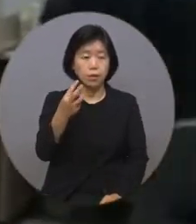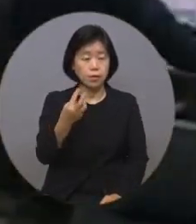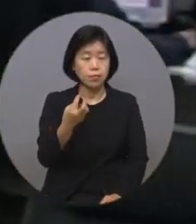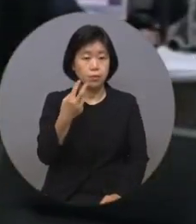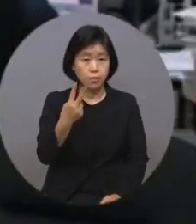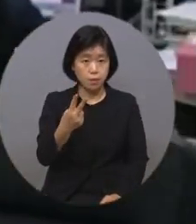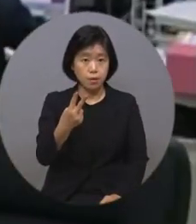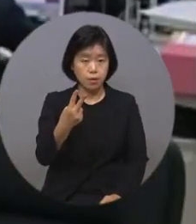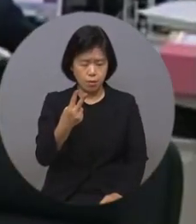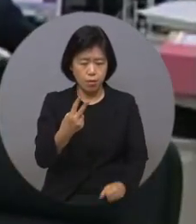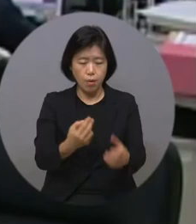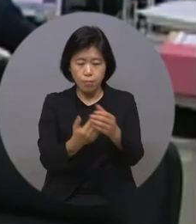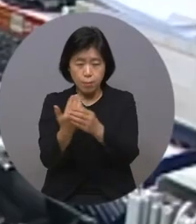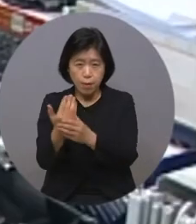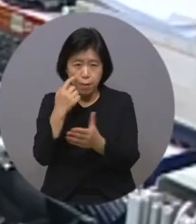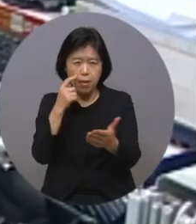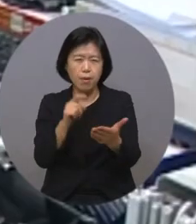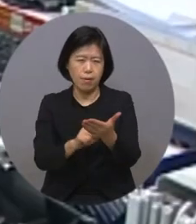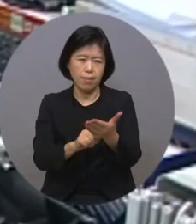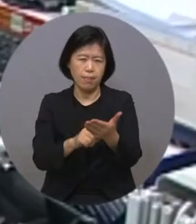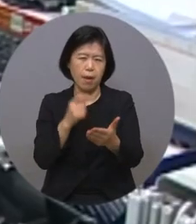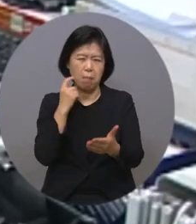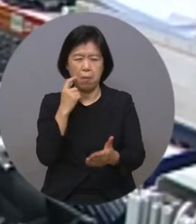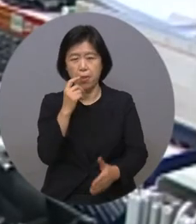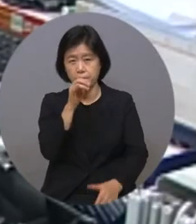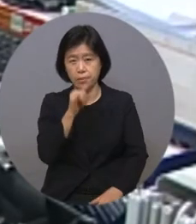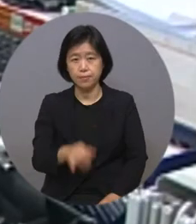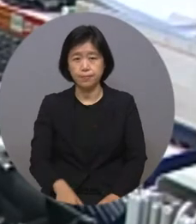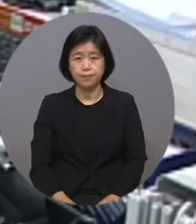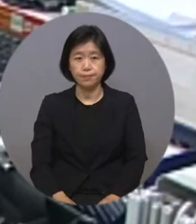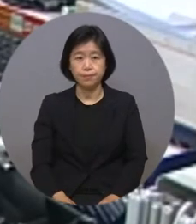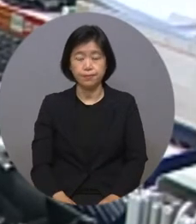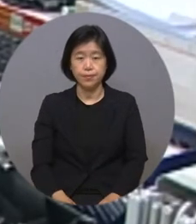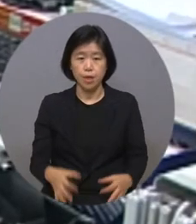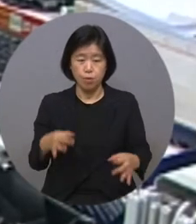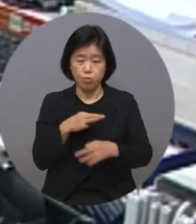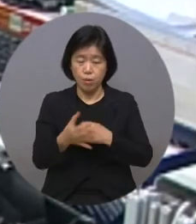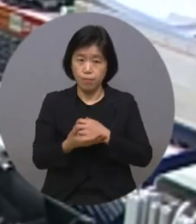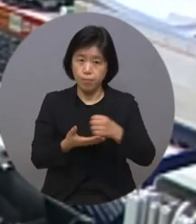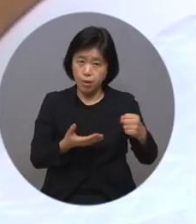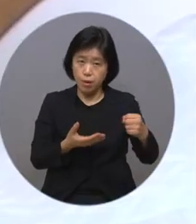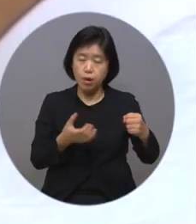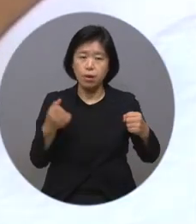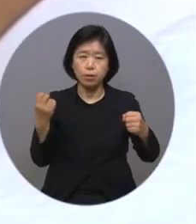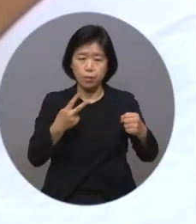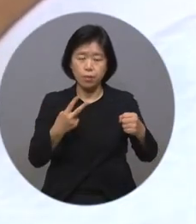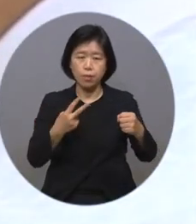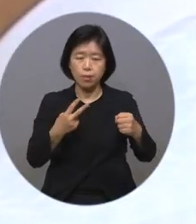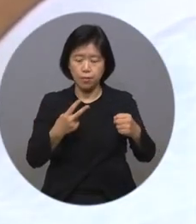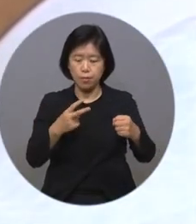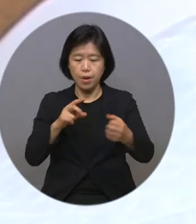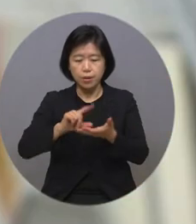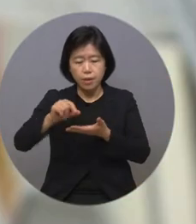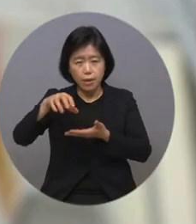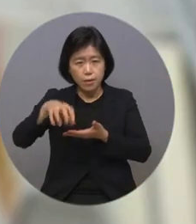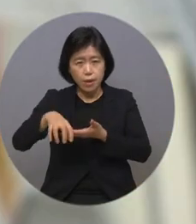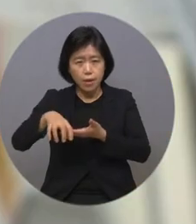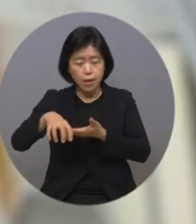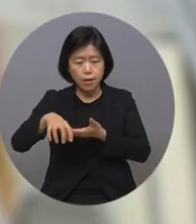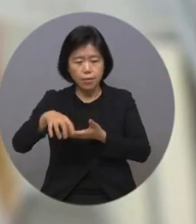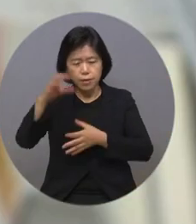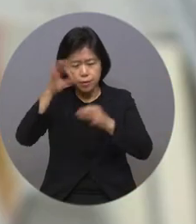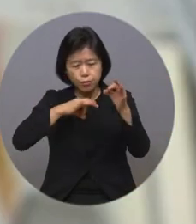3배 늘어난 것으로 조사됐습니다 부조 수국과 함께 스타 체 실수도 인한 지원 중단 도 문제로 제기되고